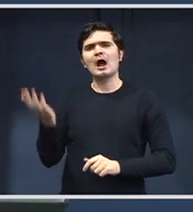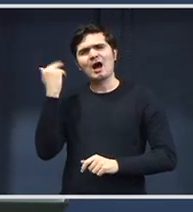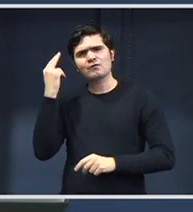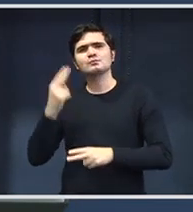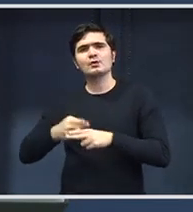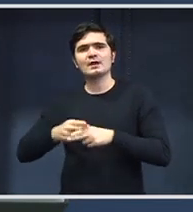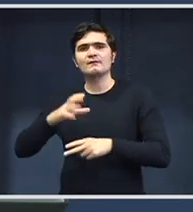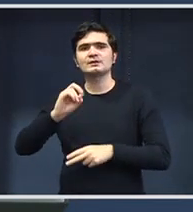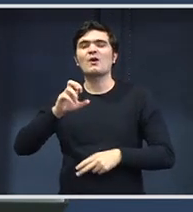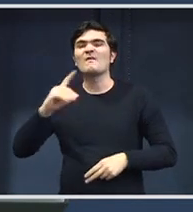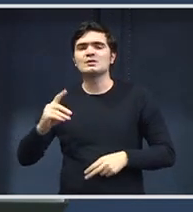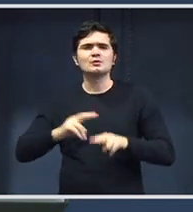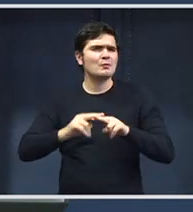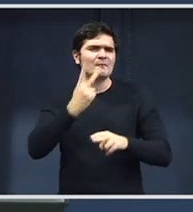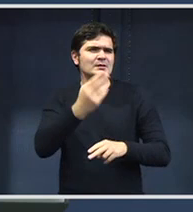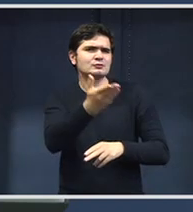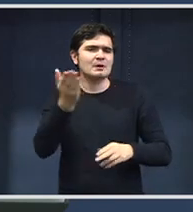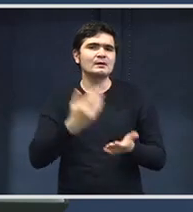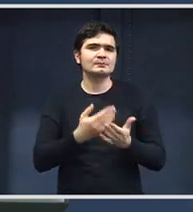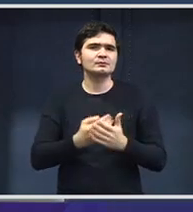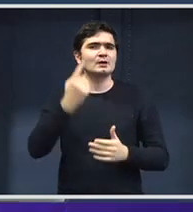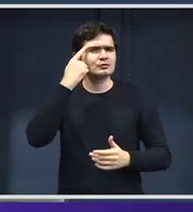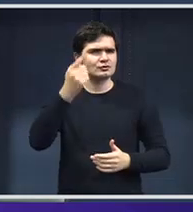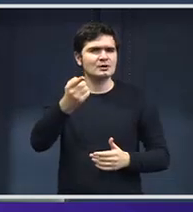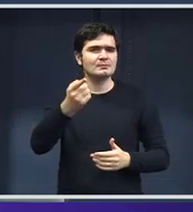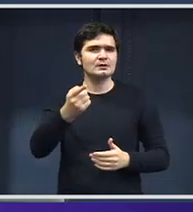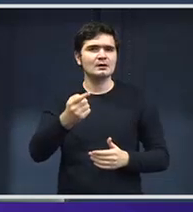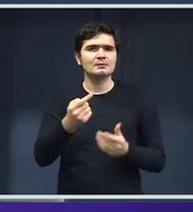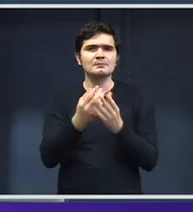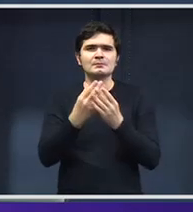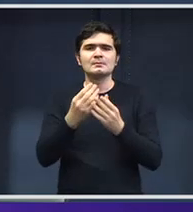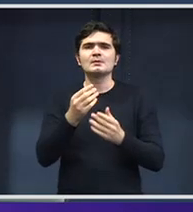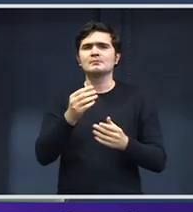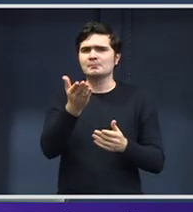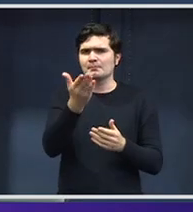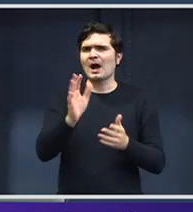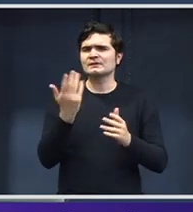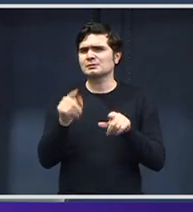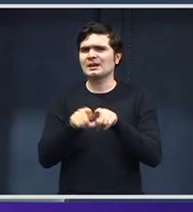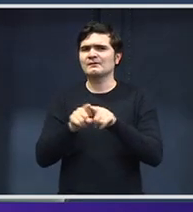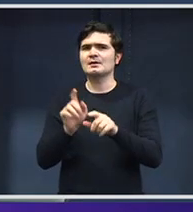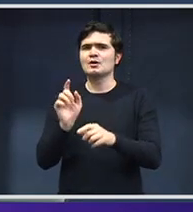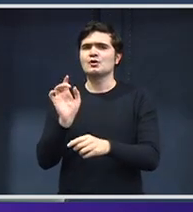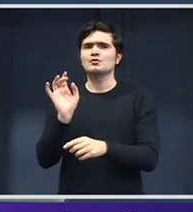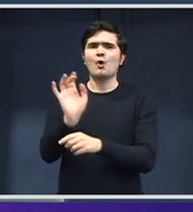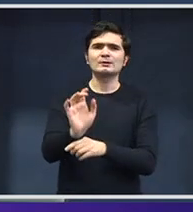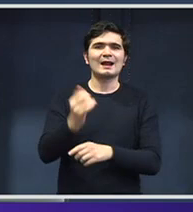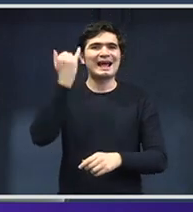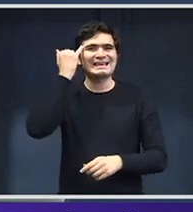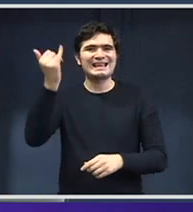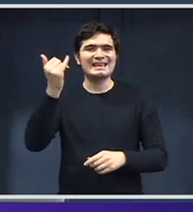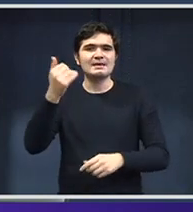o persoană. Cum vedeți dumneavoastră, pentru că știm că v-ați pus de multe ori împotriva unui vaccin să fie ca un certificat